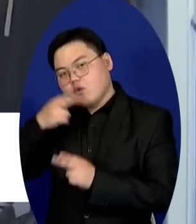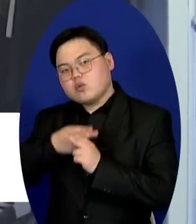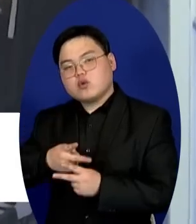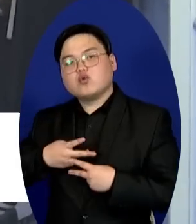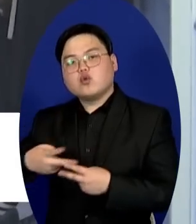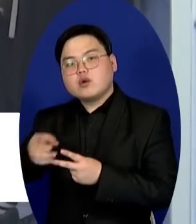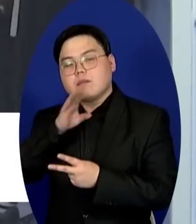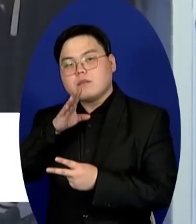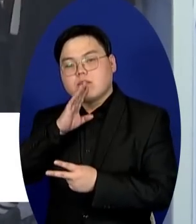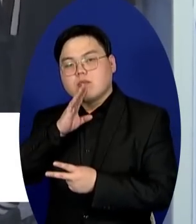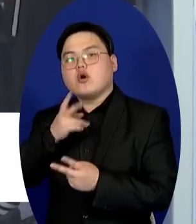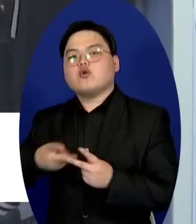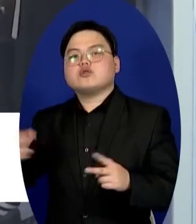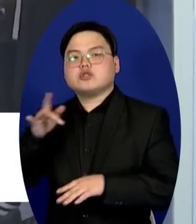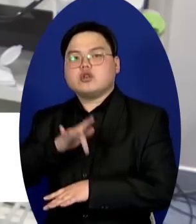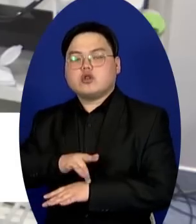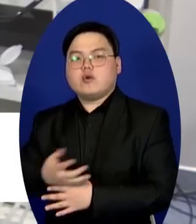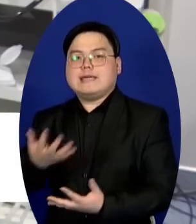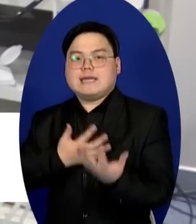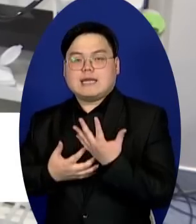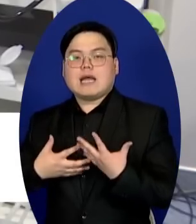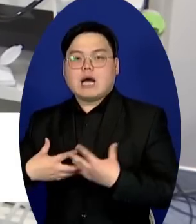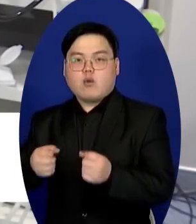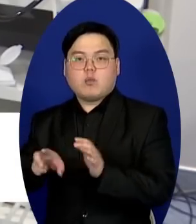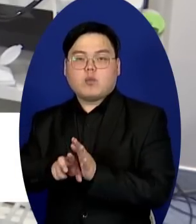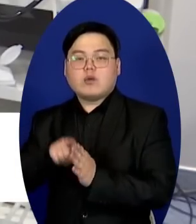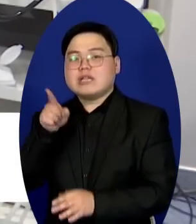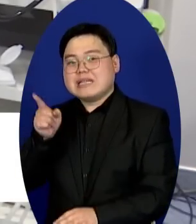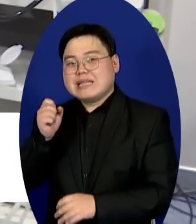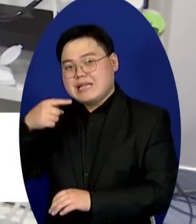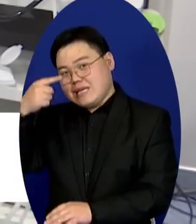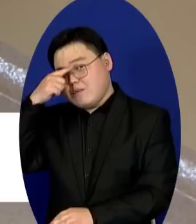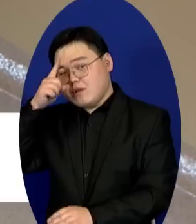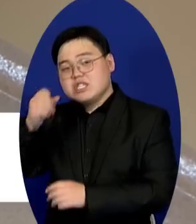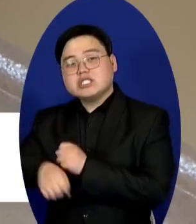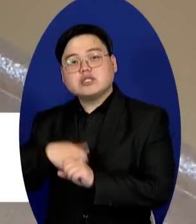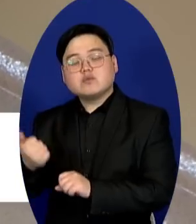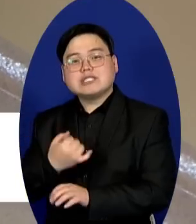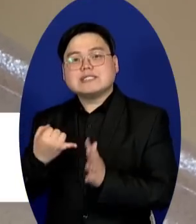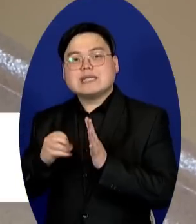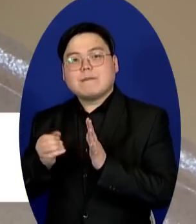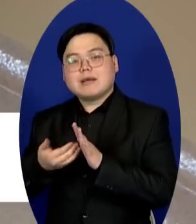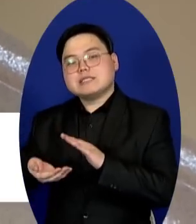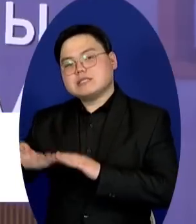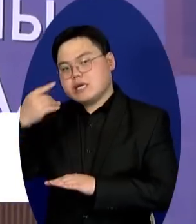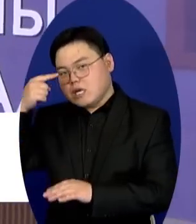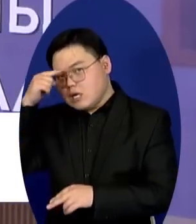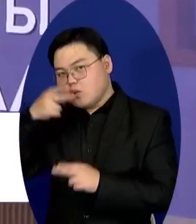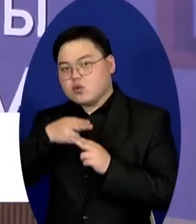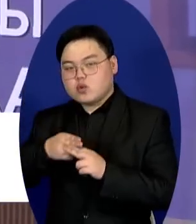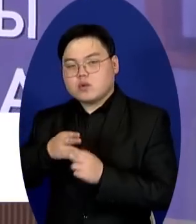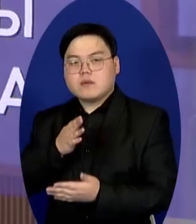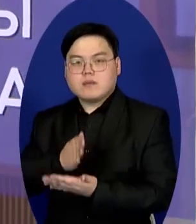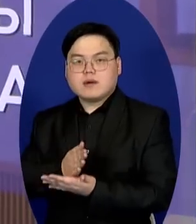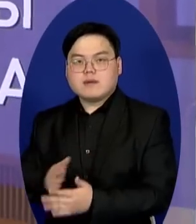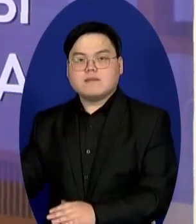үйлчилгээг геронтологийн үндэсний төвөөс авах боломжтой юм байна. Тэд жилд дунджаар 60 мянган гаруй иргэнд эмнэлгийн тусламж үйлчилгээ